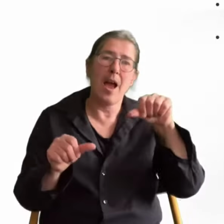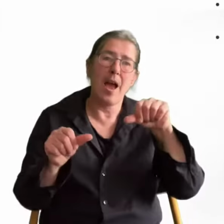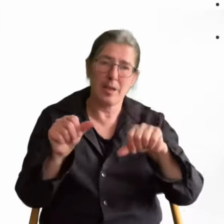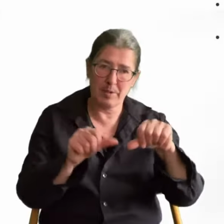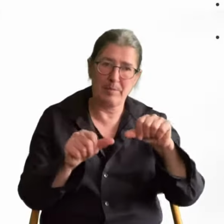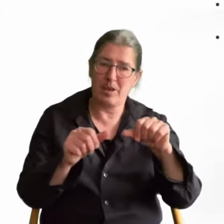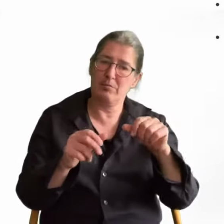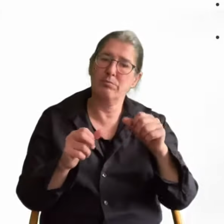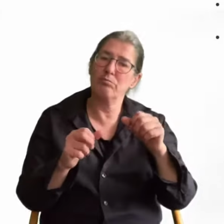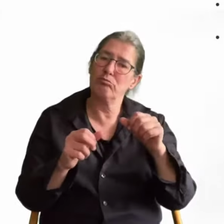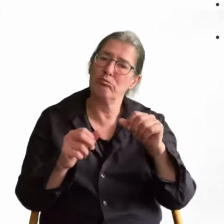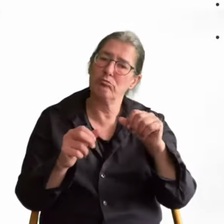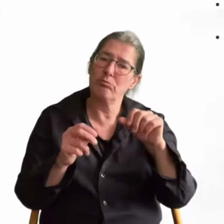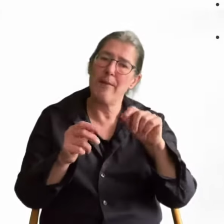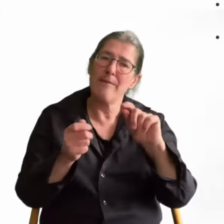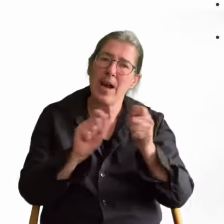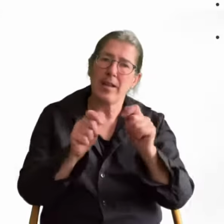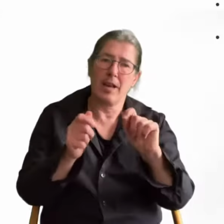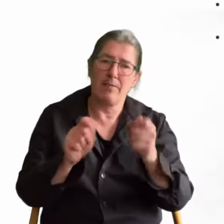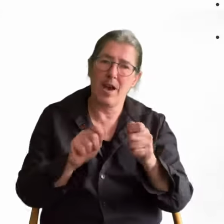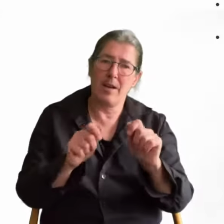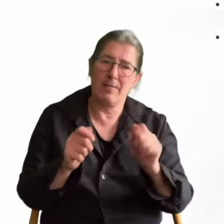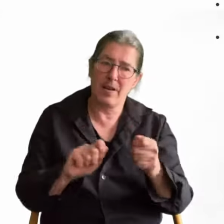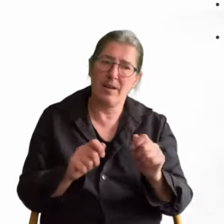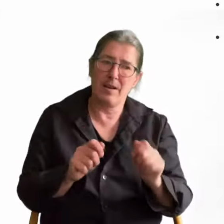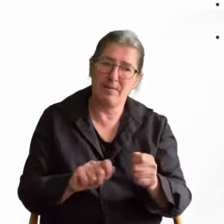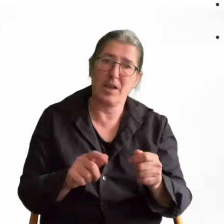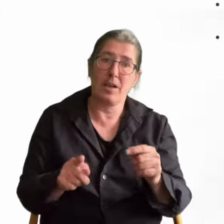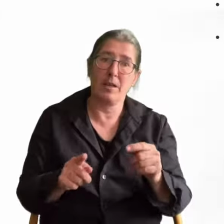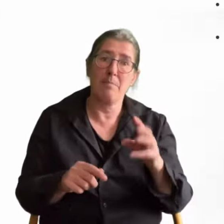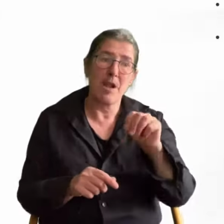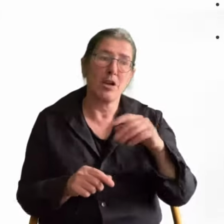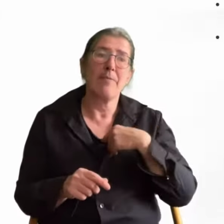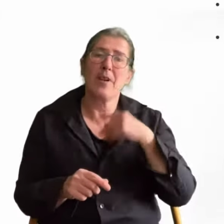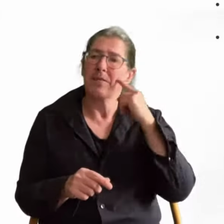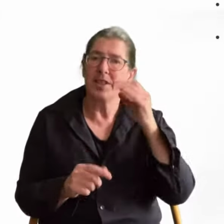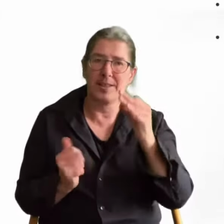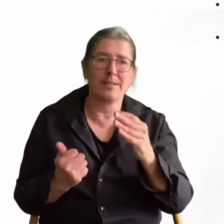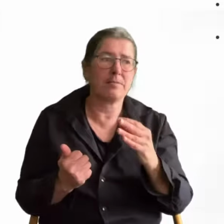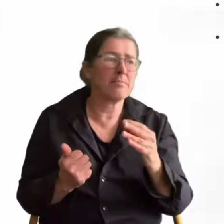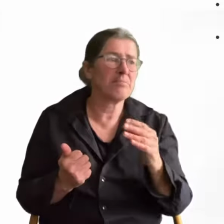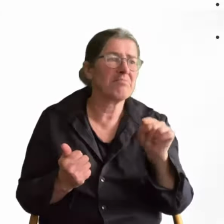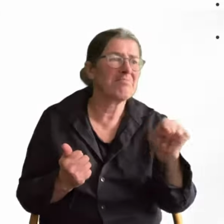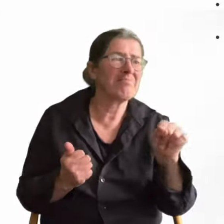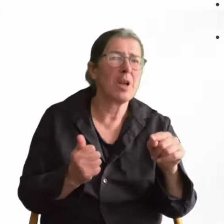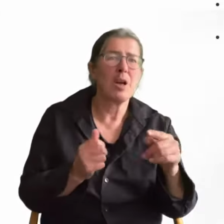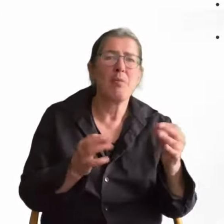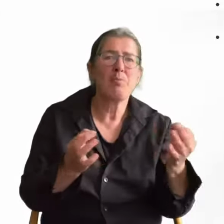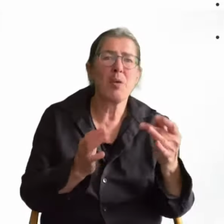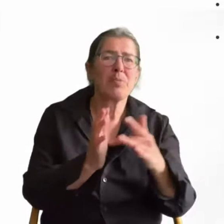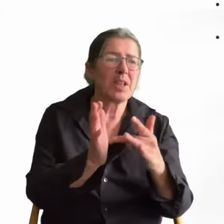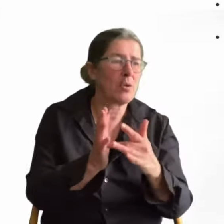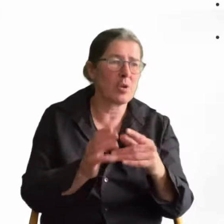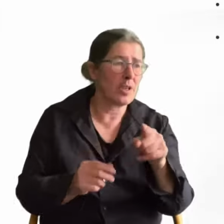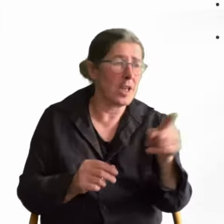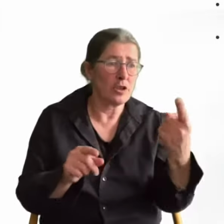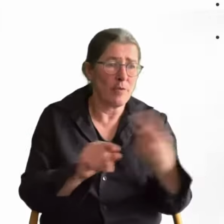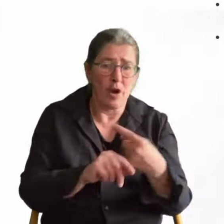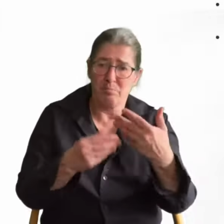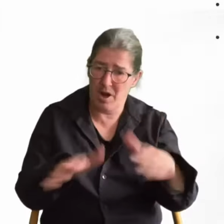art und weise abgewandelt um zu gucken welche bedingungen braucht es dass man nicht sofort